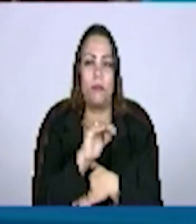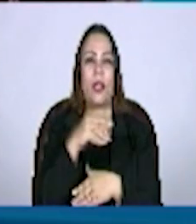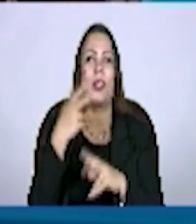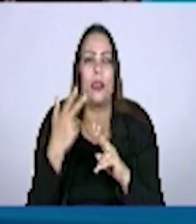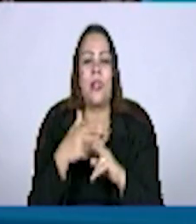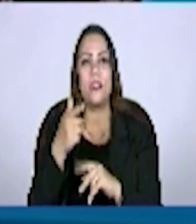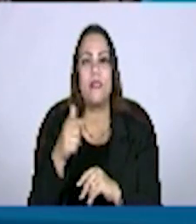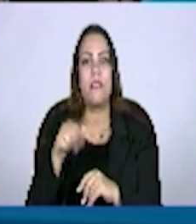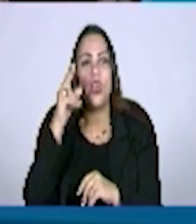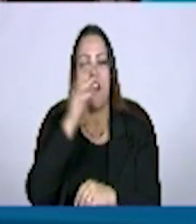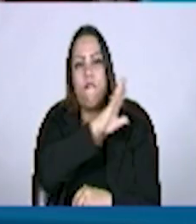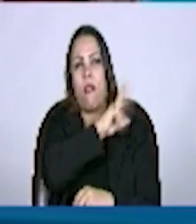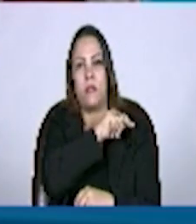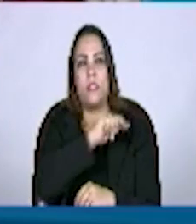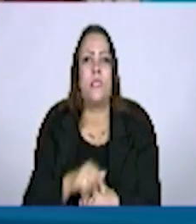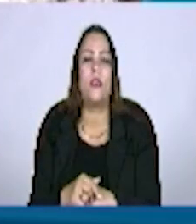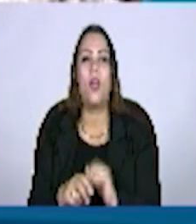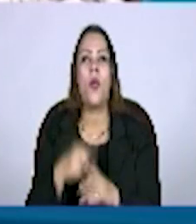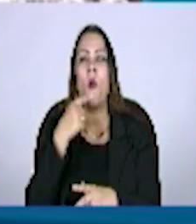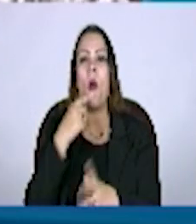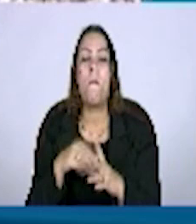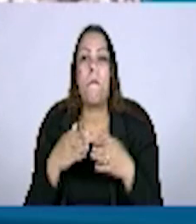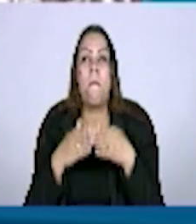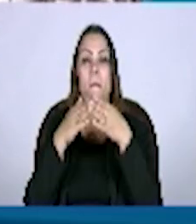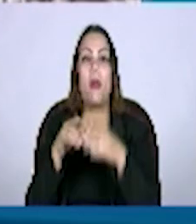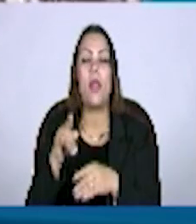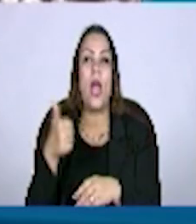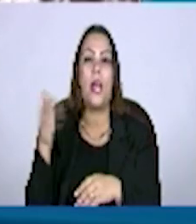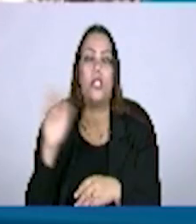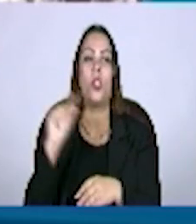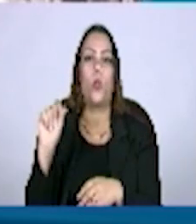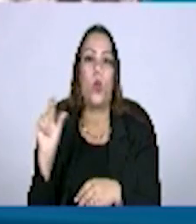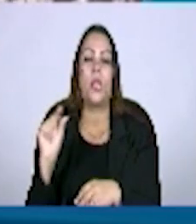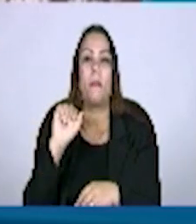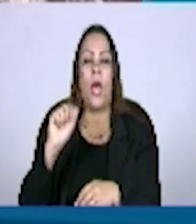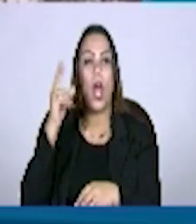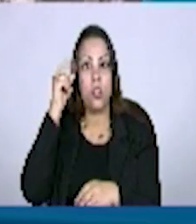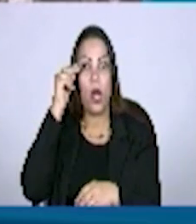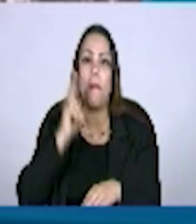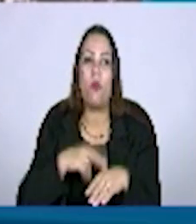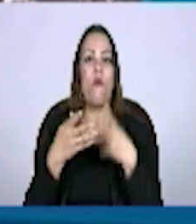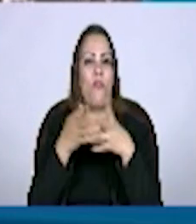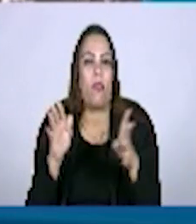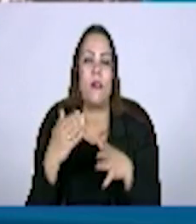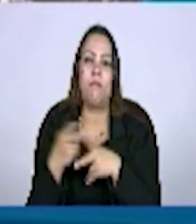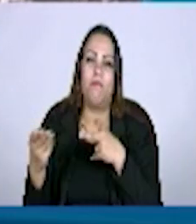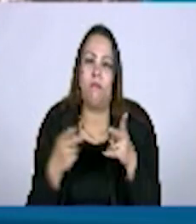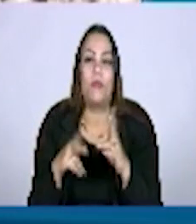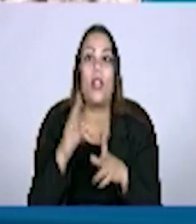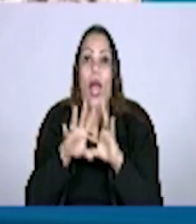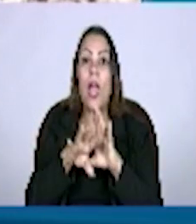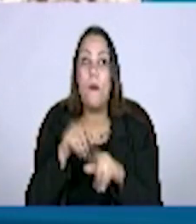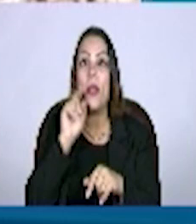للجانب الفلسطيني وايضا ميناء ادود الاسرائيلي احنا مش عارفين عجه التحديد